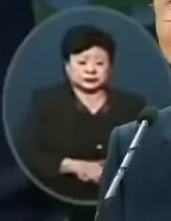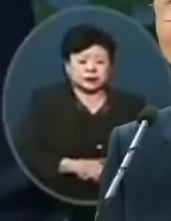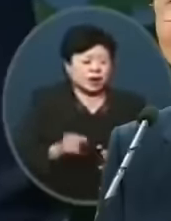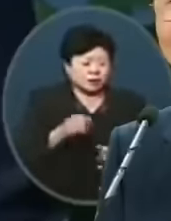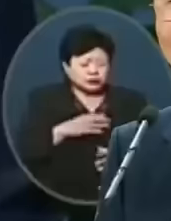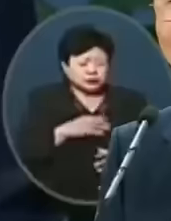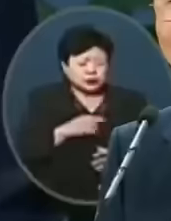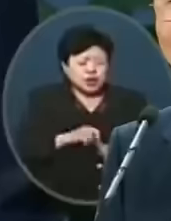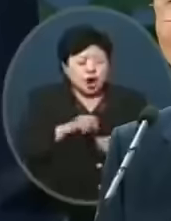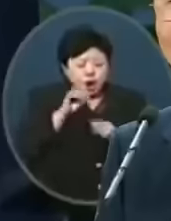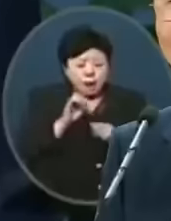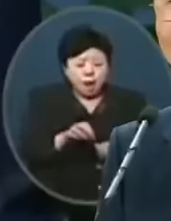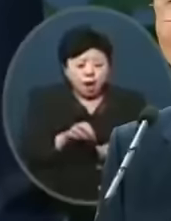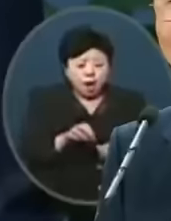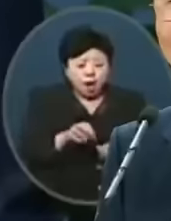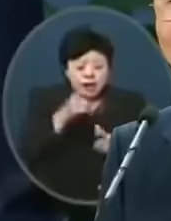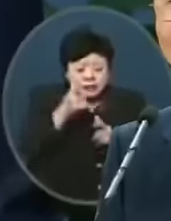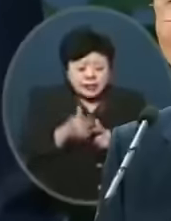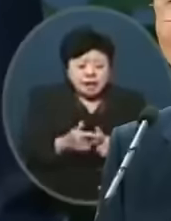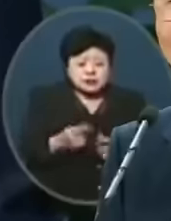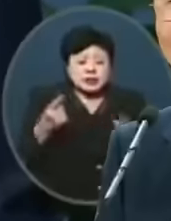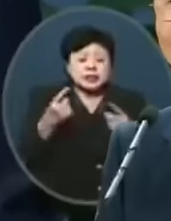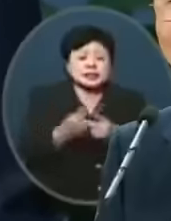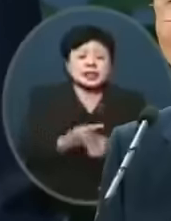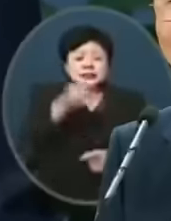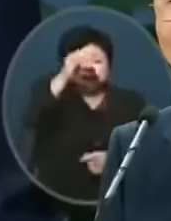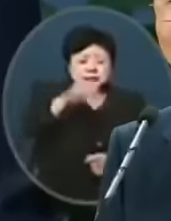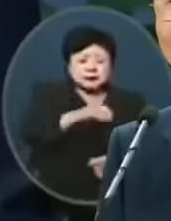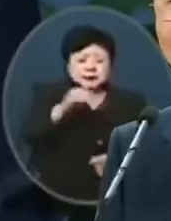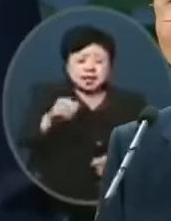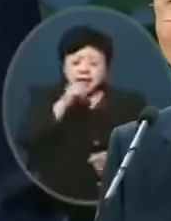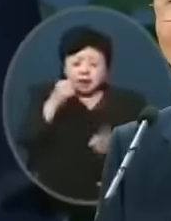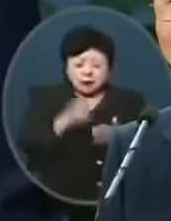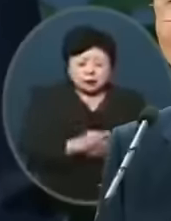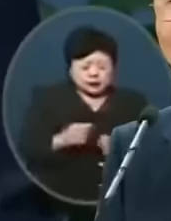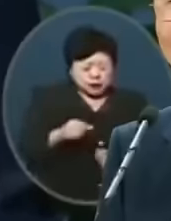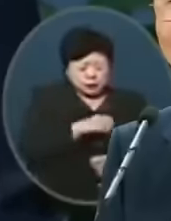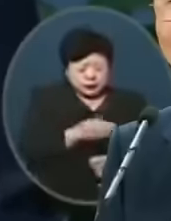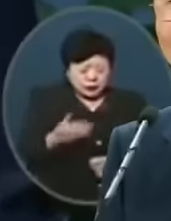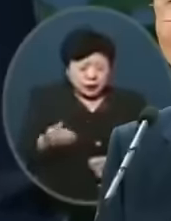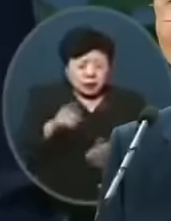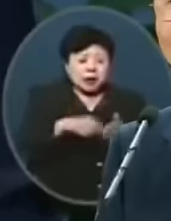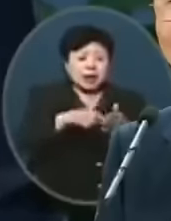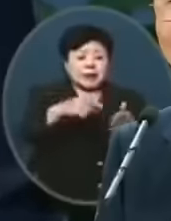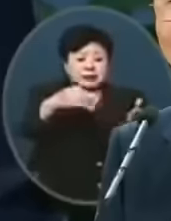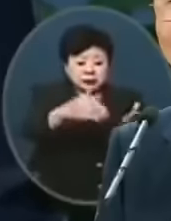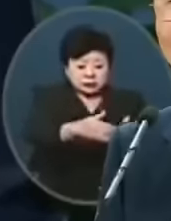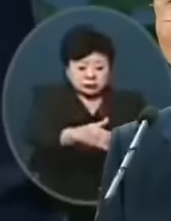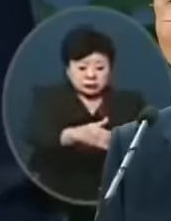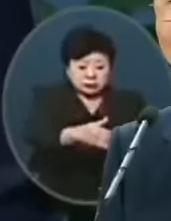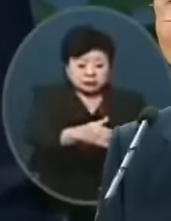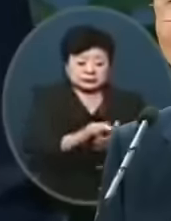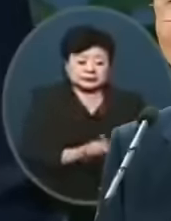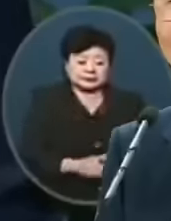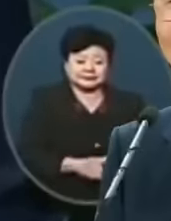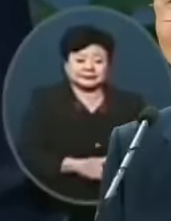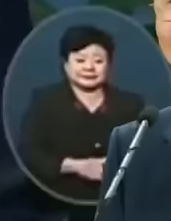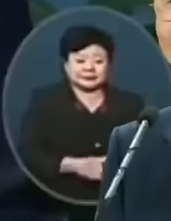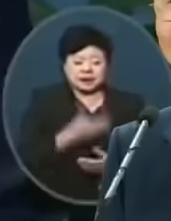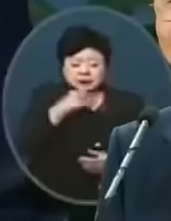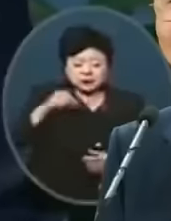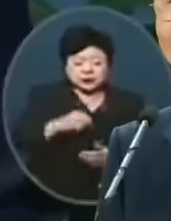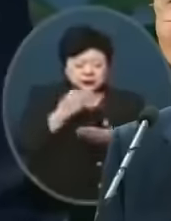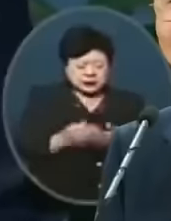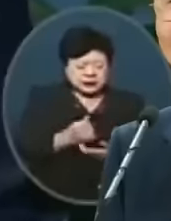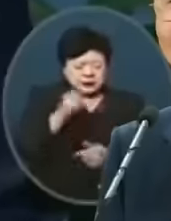무서운 형벌을 예수님이 친히 십자가에 못 박혀서 몸짓고 피를 흘려 청산했습니다. 성경에 저주받은